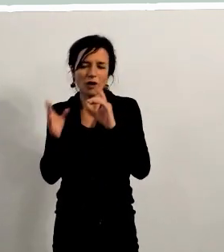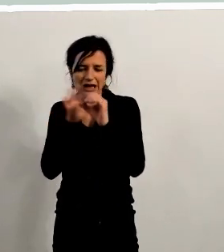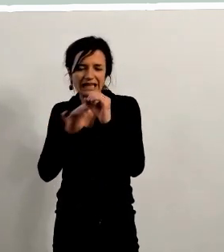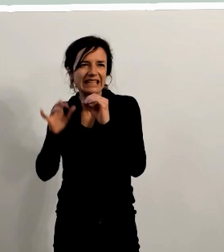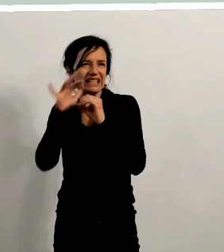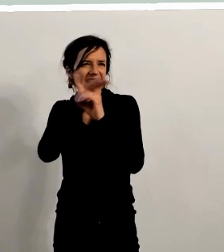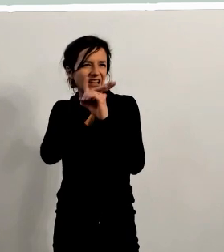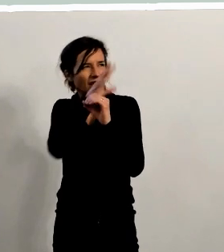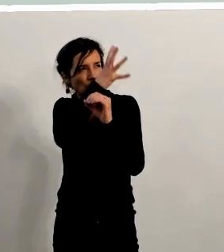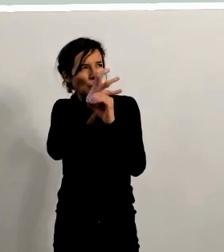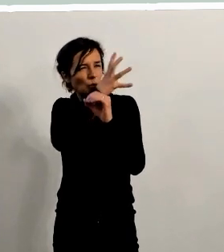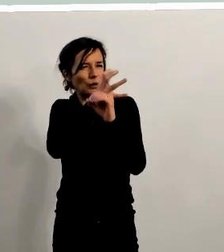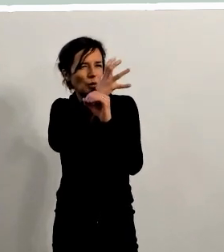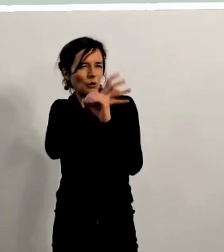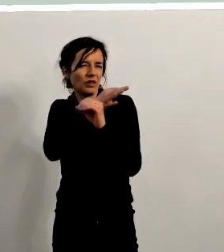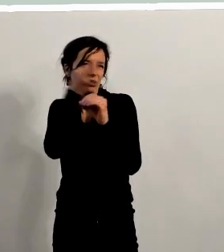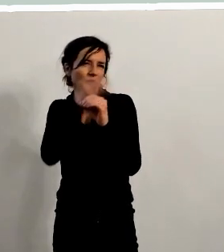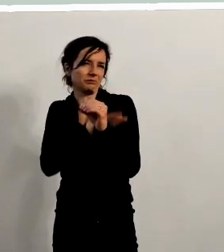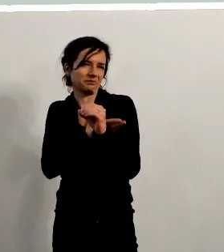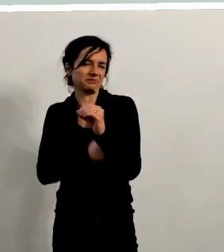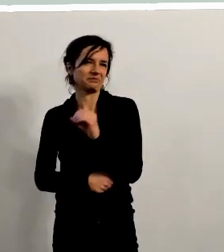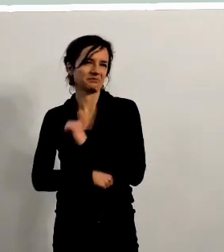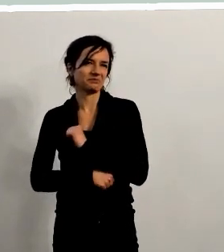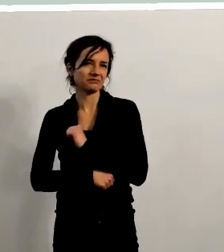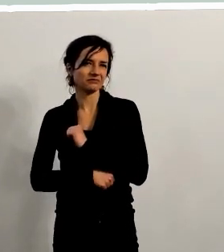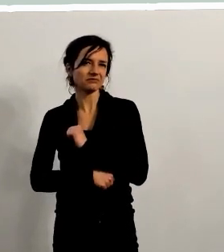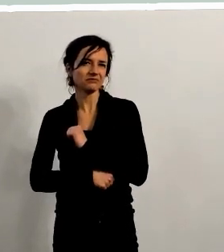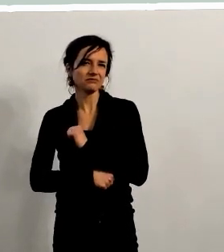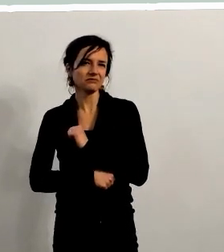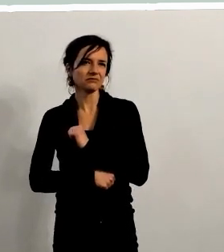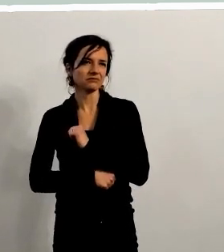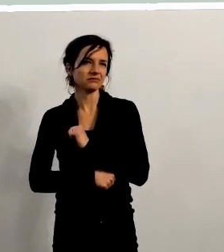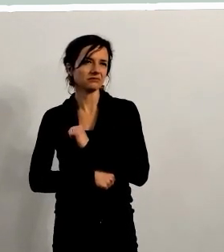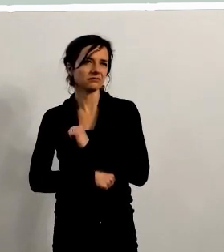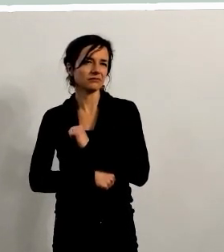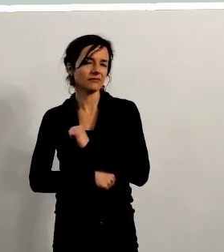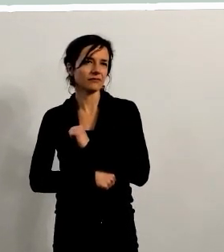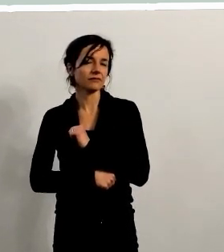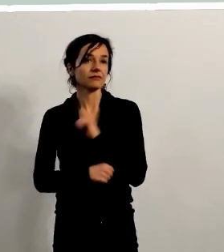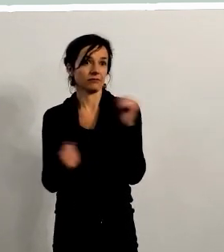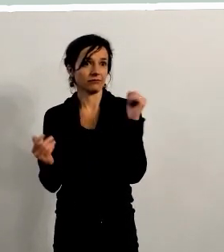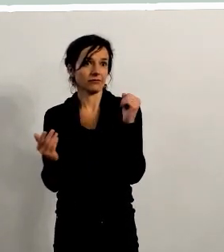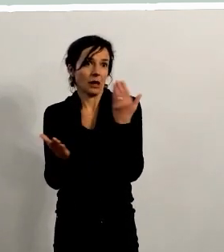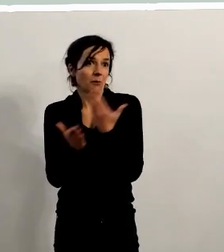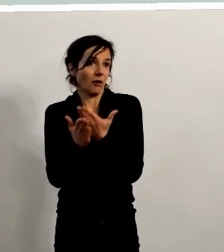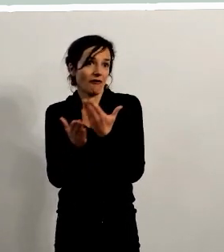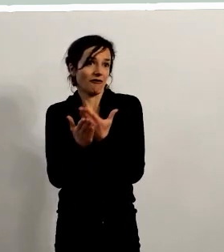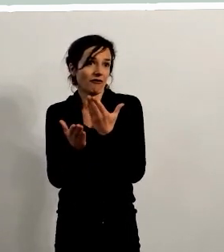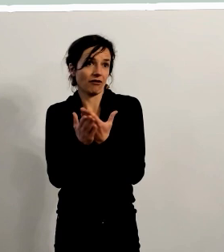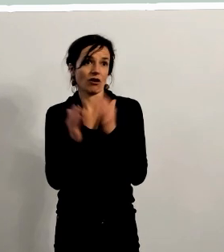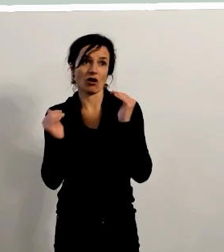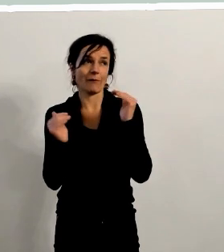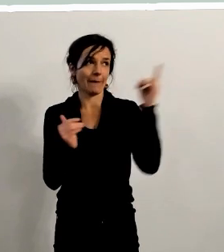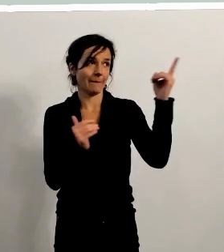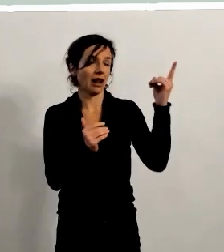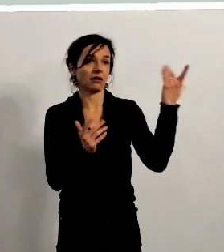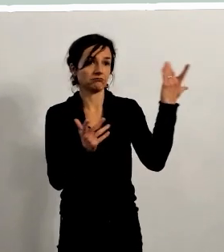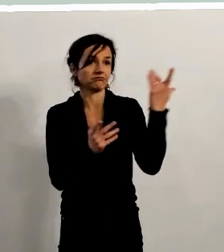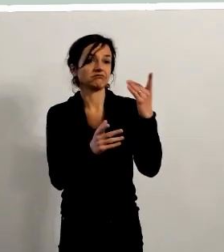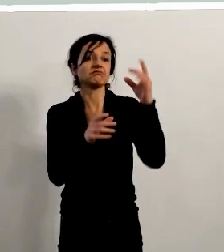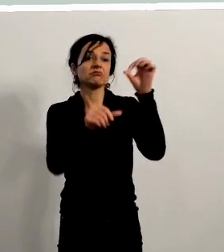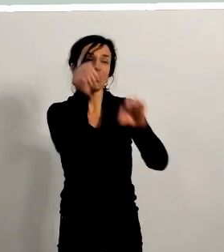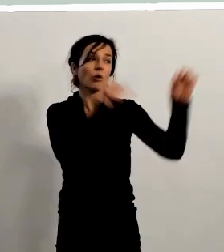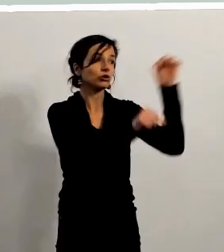entoure ces gamètes. Donc vous voyez qu'il y a un lien quand même qui est troublant entre des troubles de